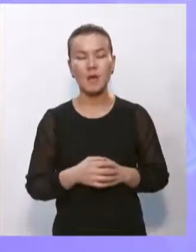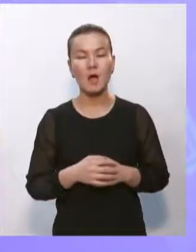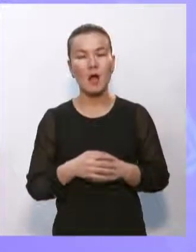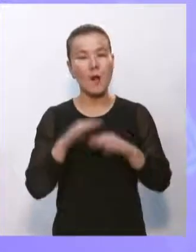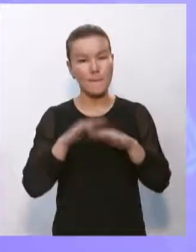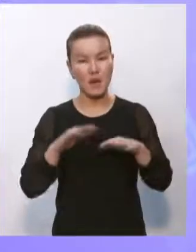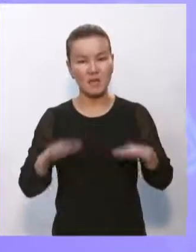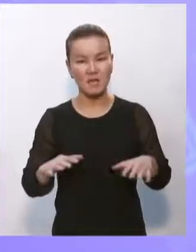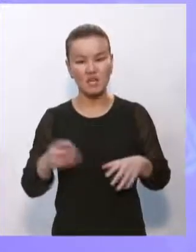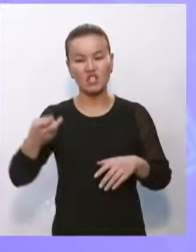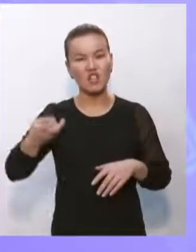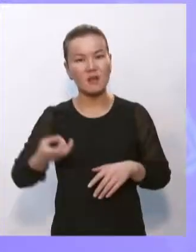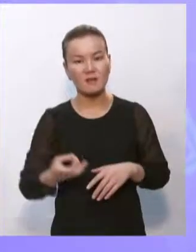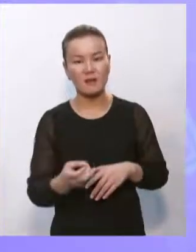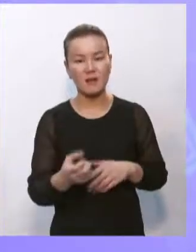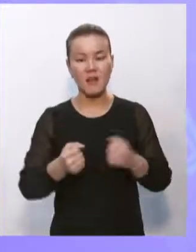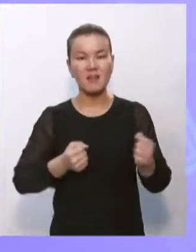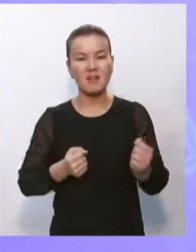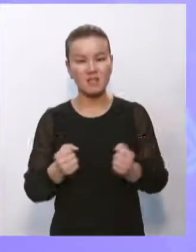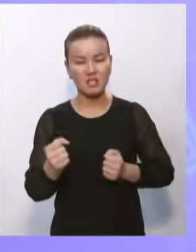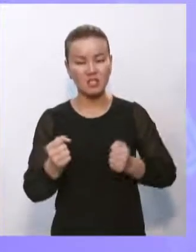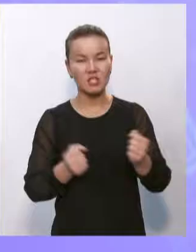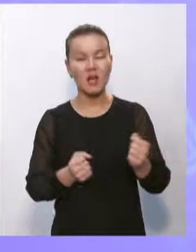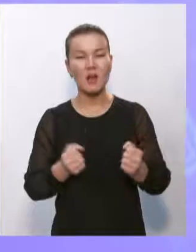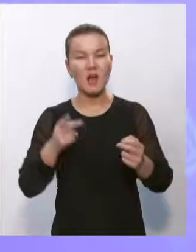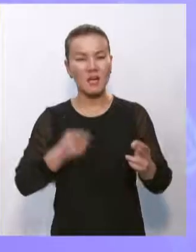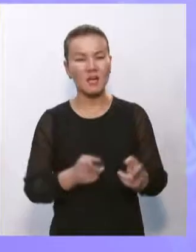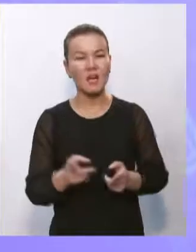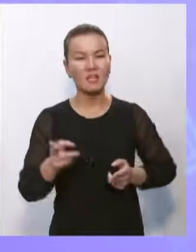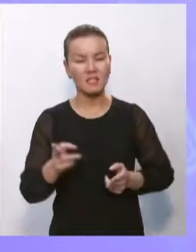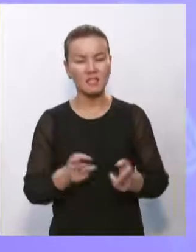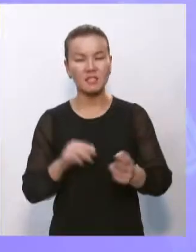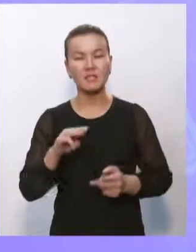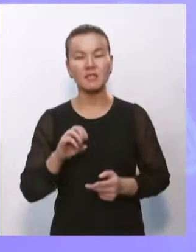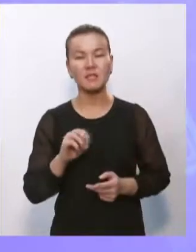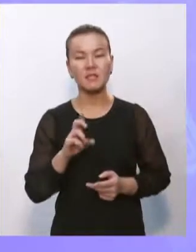Балдар чана, лыжа, коньки тебишет.